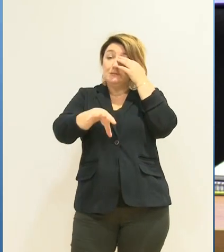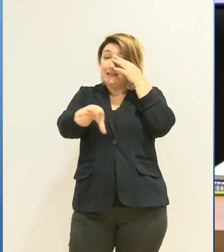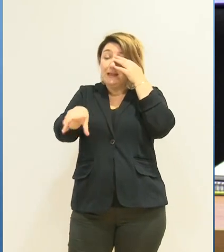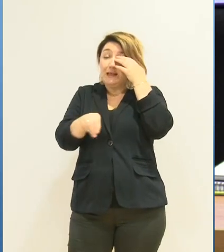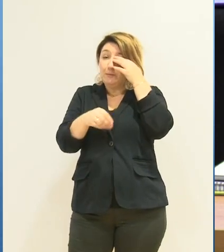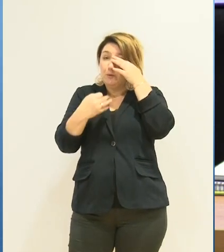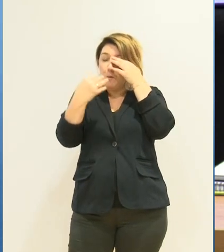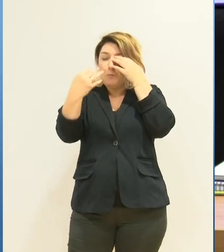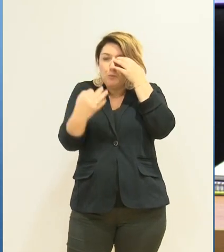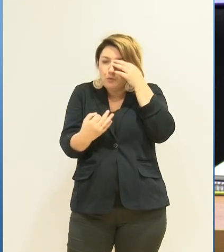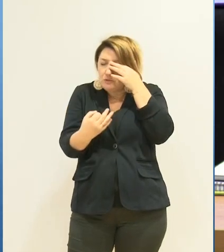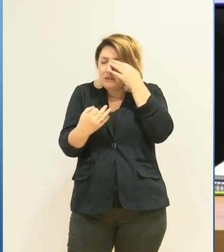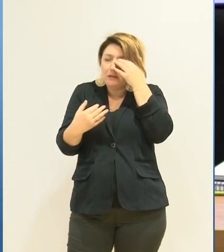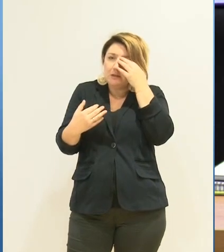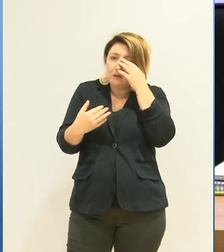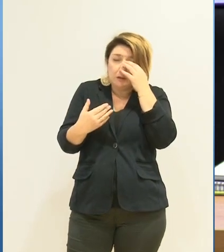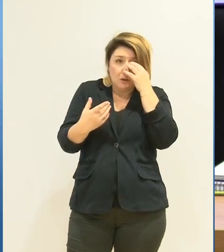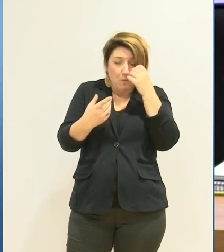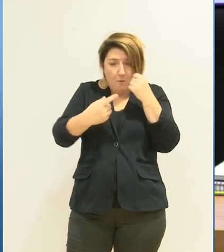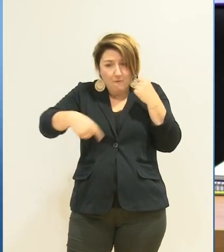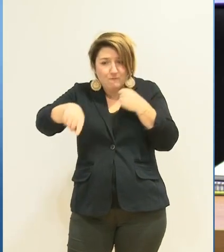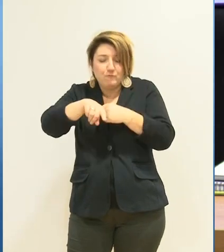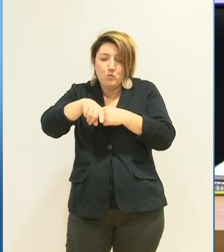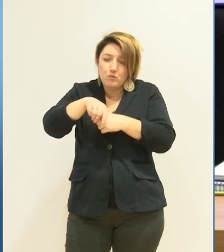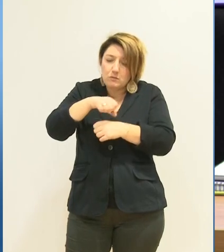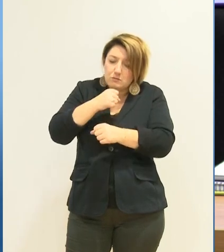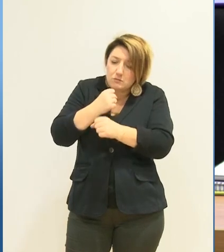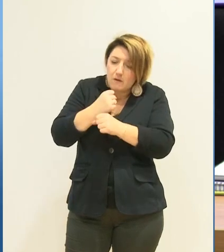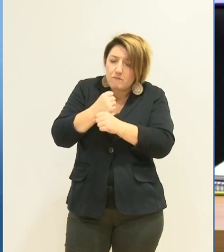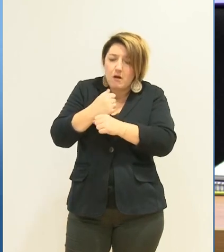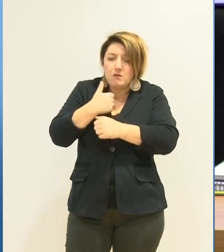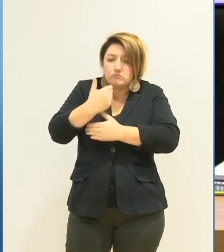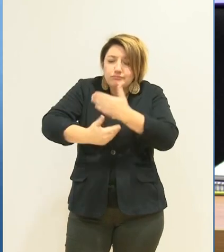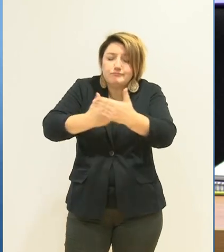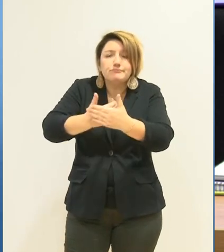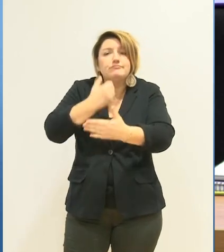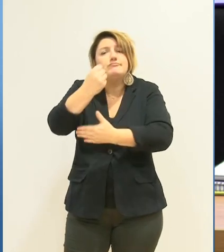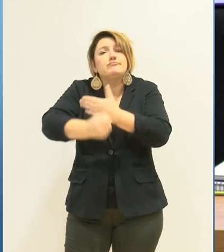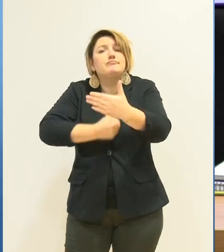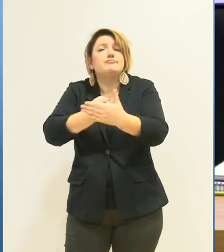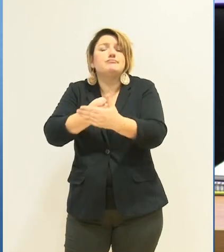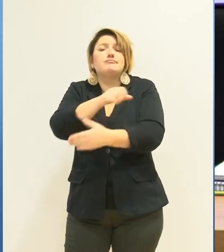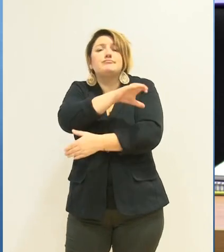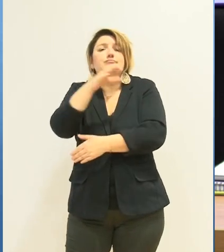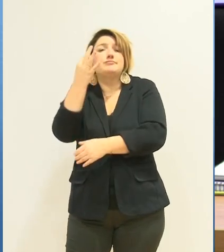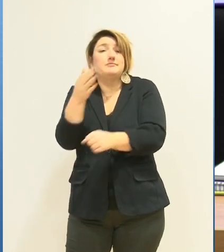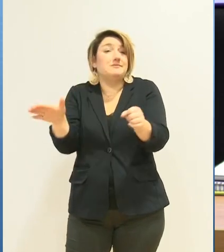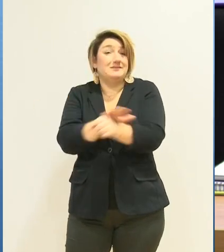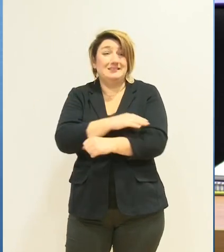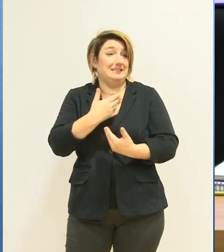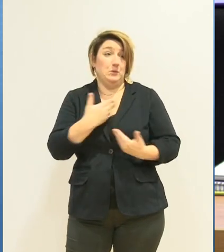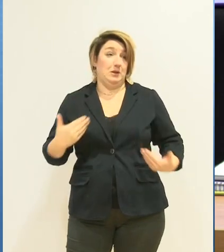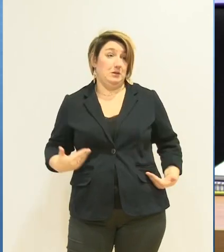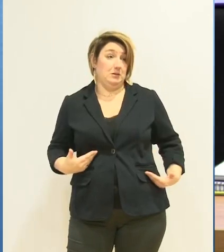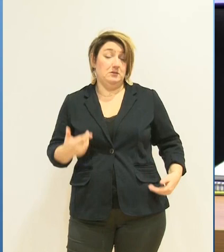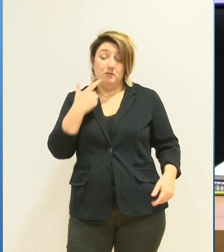pleinement donc intéressant de regarder ce qui s'est passé tout au long de ce